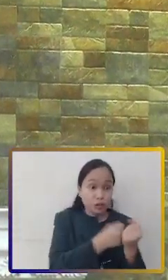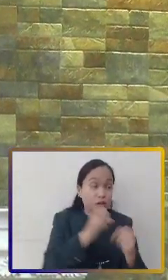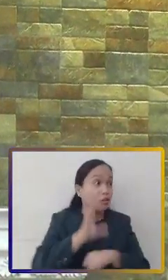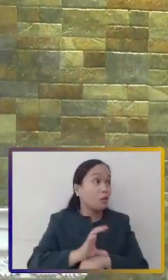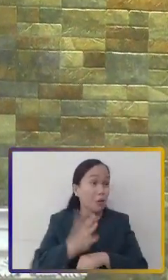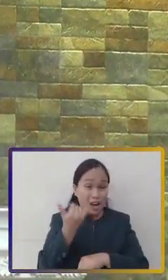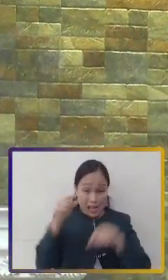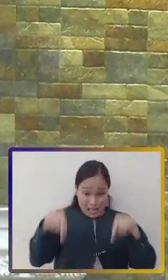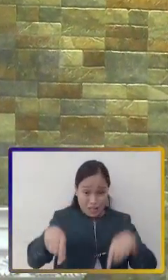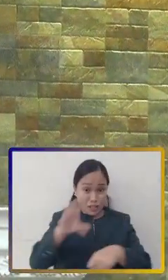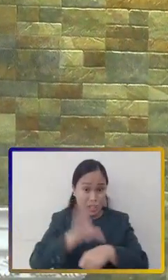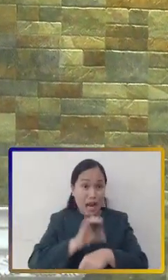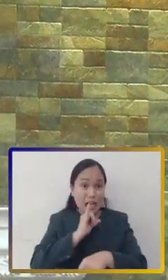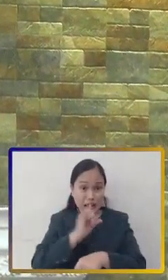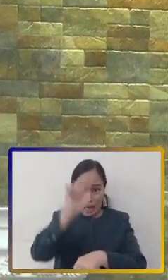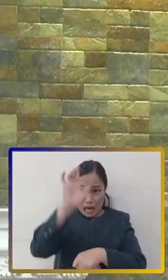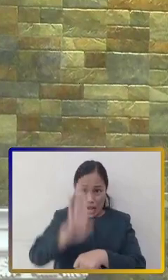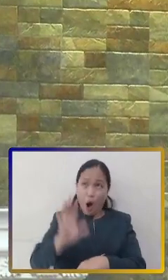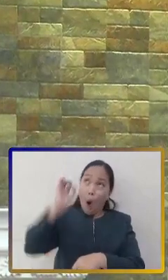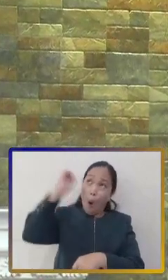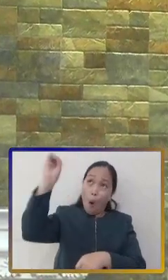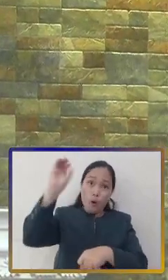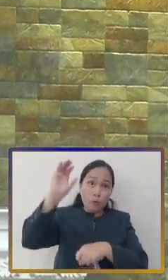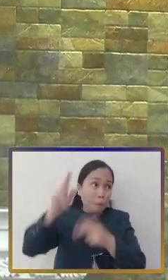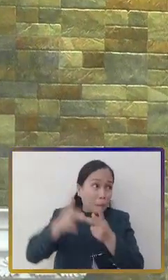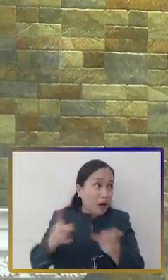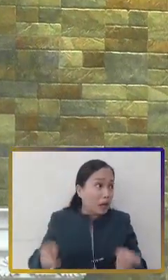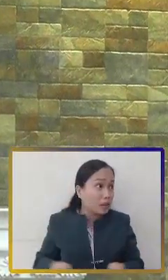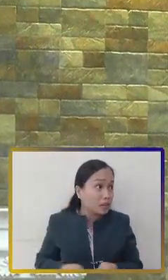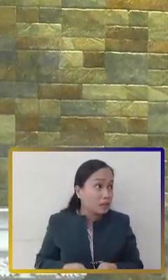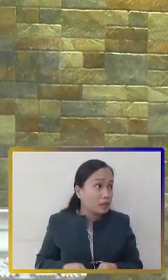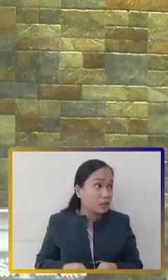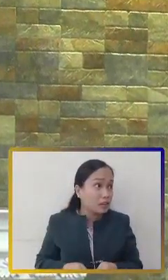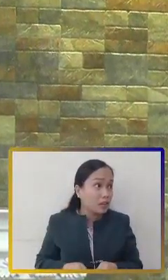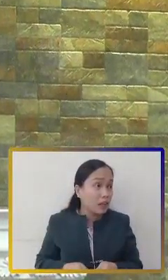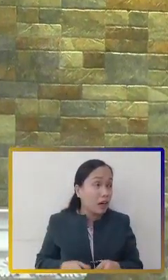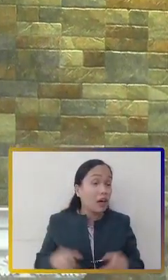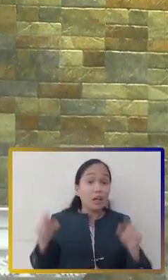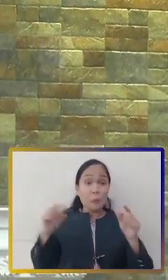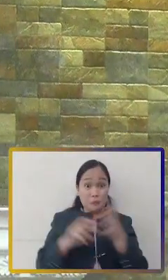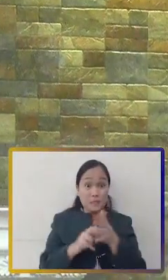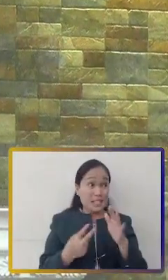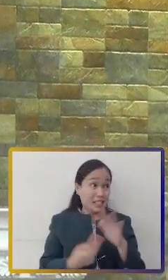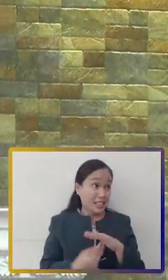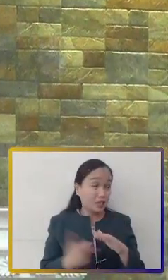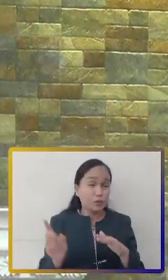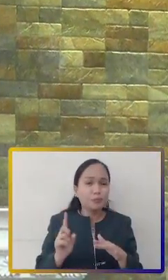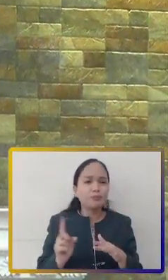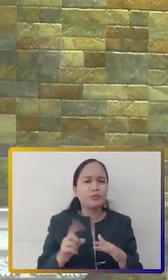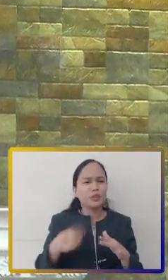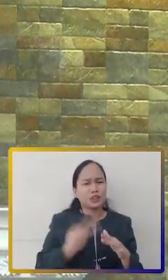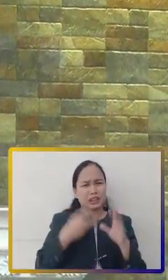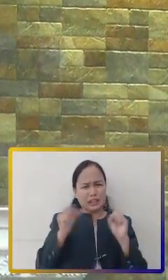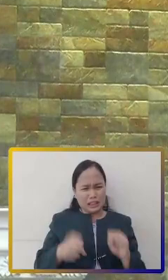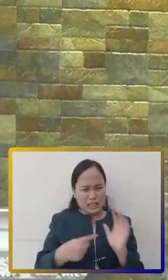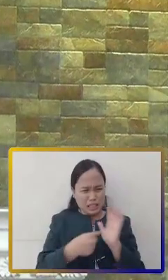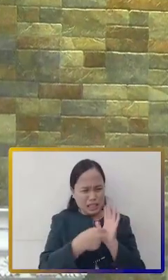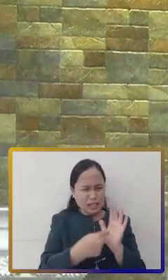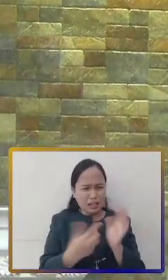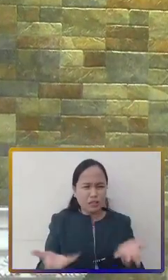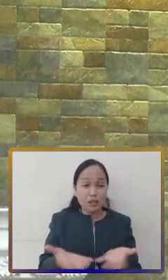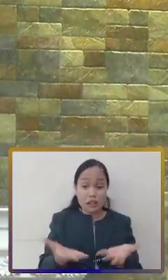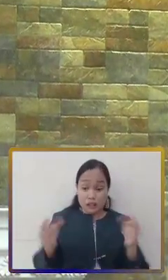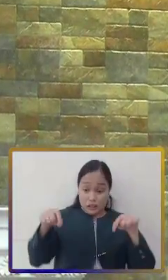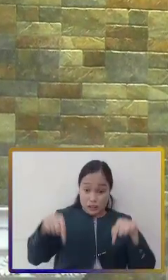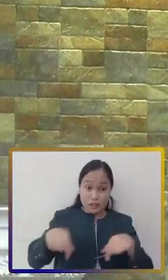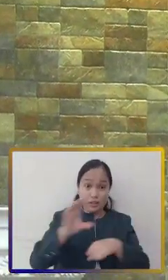institution. Papaalala ko lamang po muli sa bawat iba po sa atin, mga kapatid. Kung titingnan po natin, makikita po natin dito sa ating